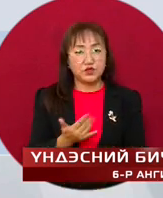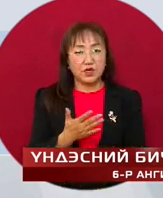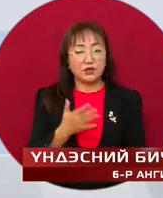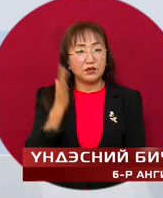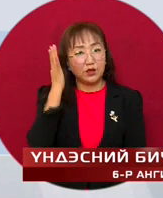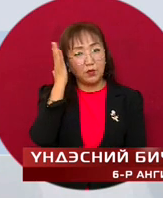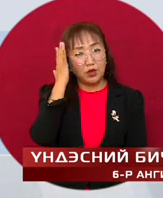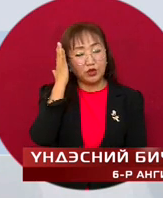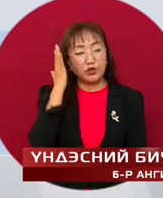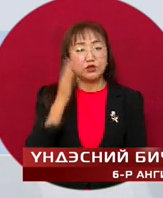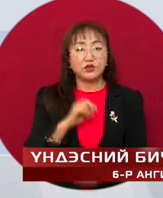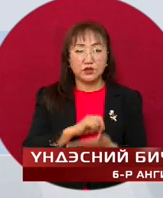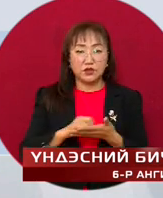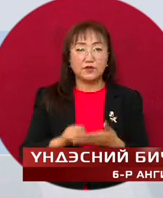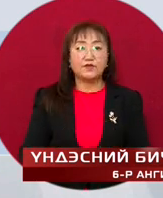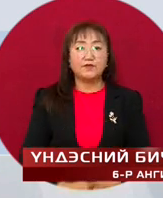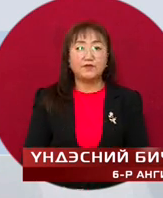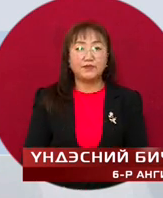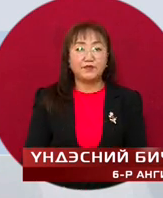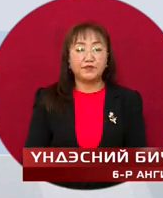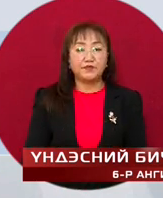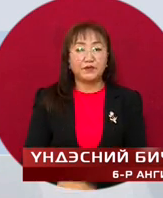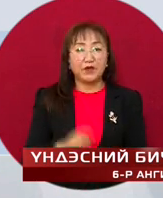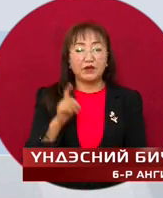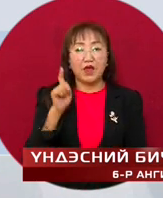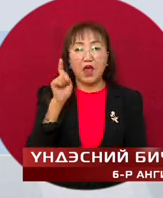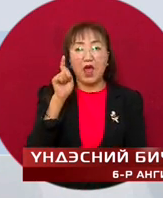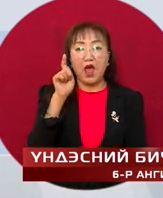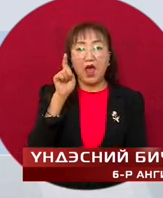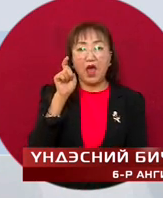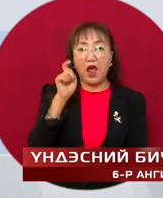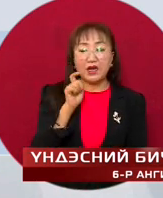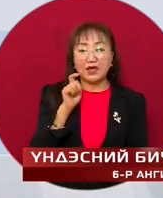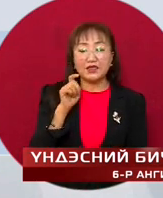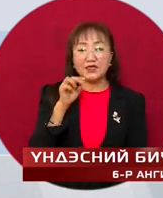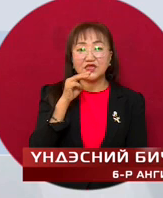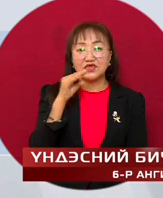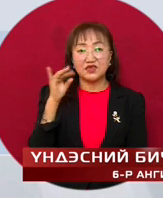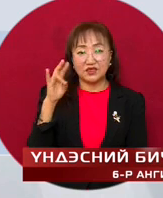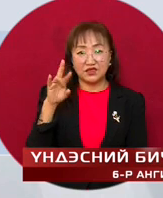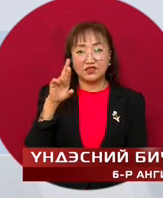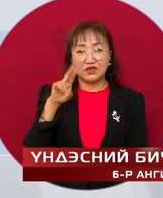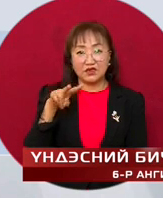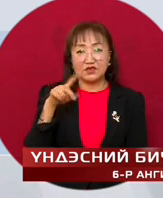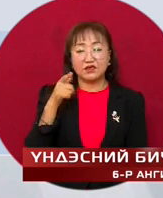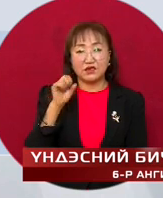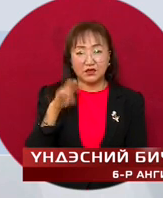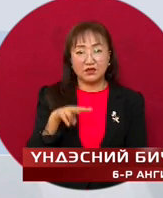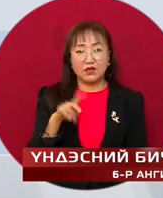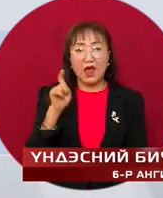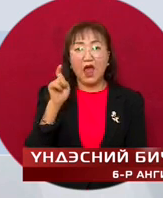бүхэнд хэлбэр байх байхаа гэж бодож байна. За харьяалахын тийлгэлийн нөхцлүүдийг нэрлээрэй. За